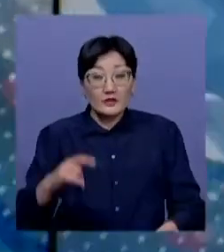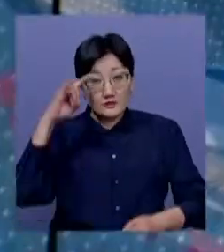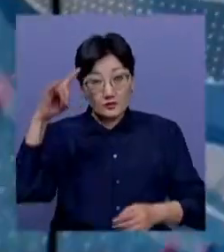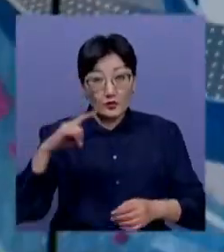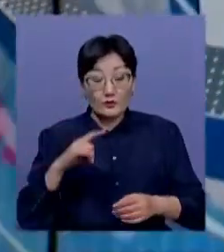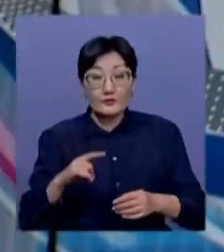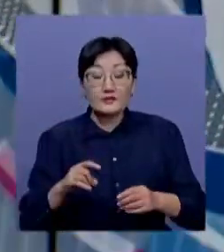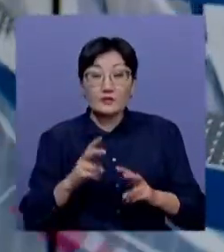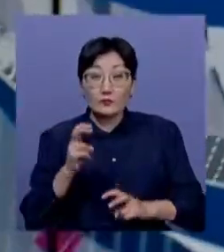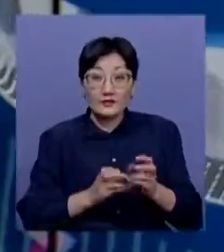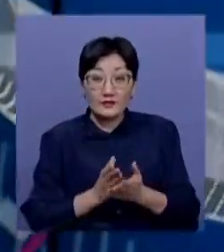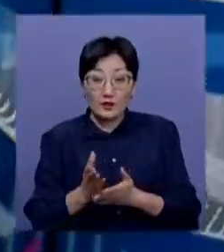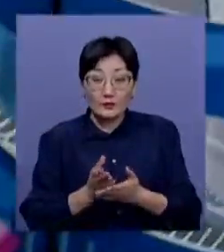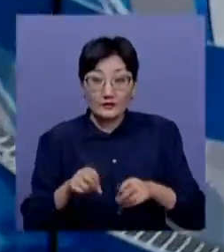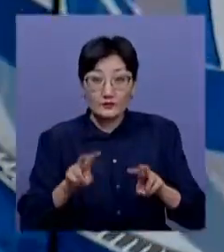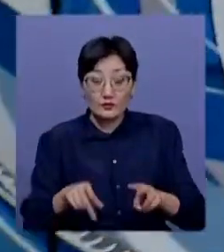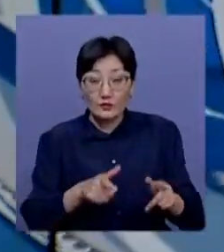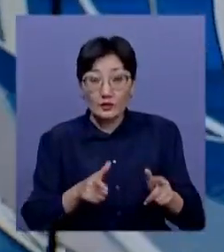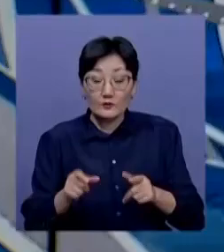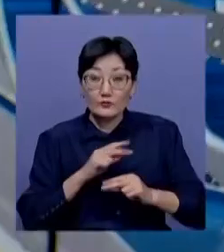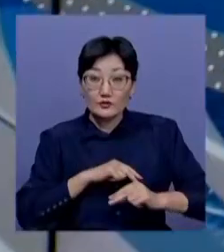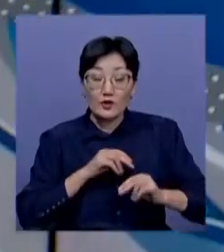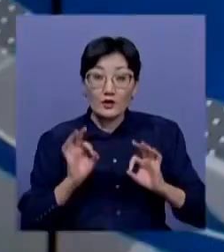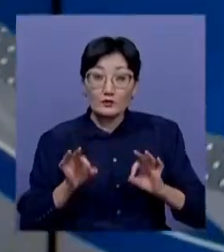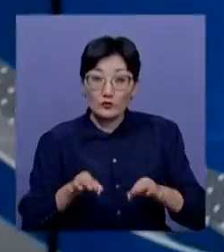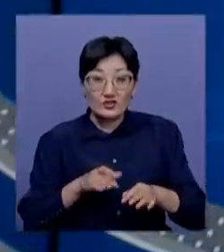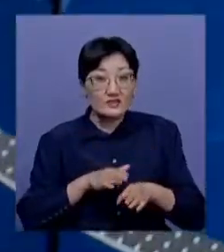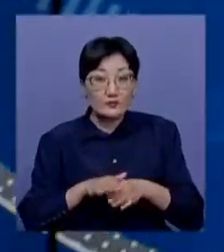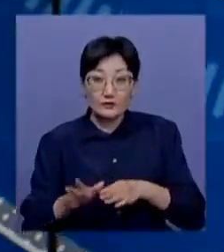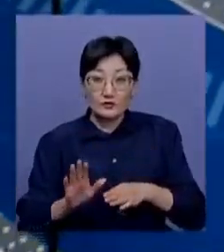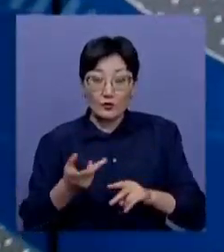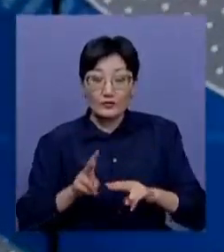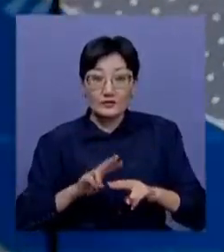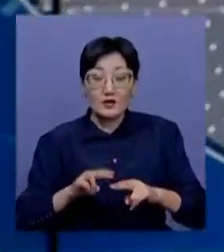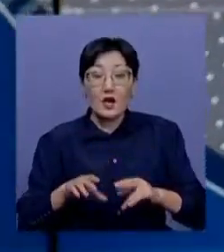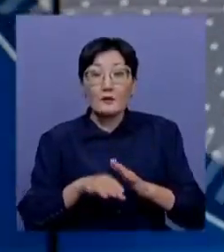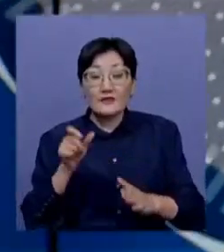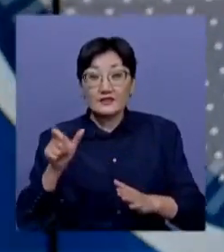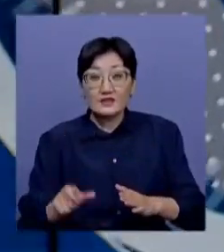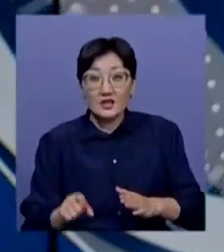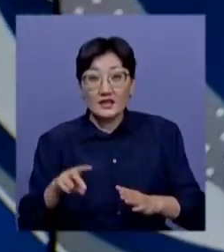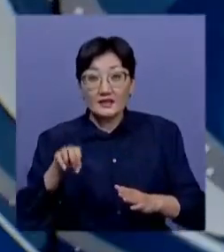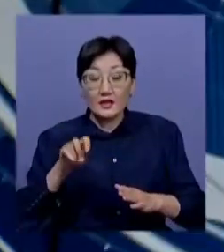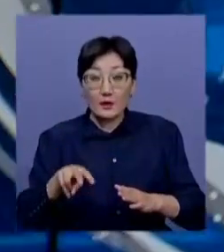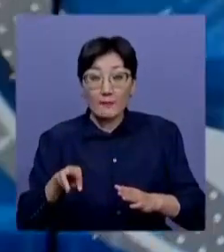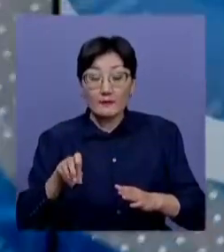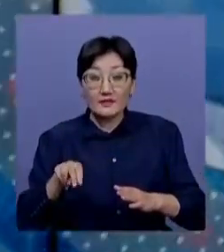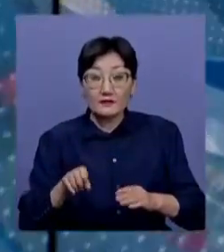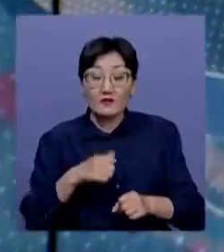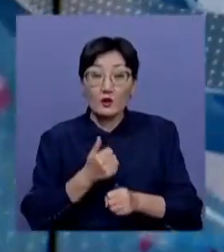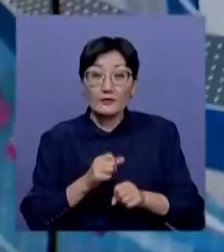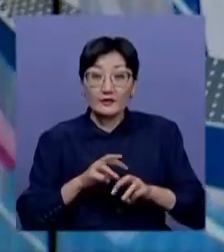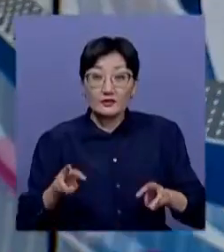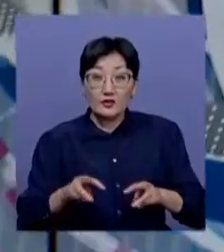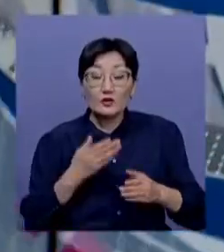Қазақстанда өнеркәсіп саласының мамандарын даярлау жұмыстары дұрыс жолға қойылмаған. Бұл туралы Сенат депутаты Еділ Мамытбеков